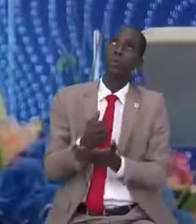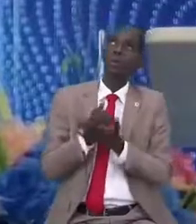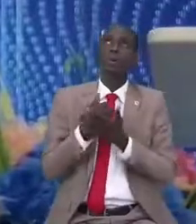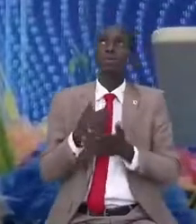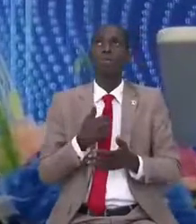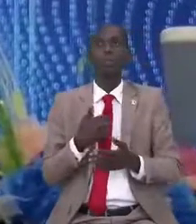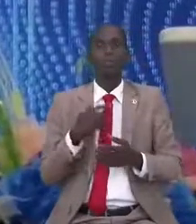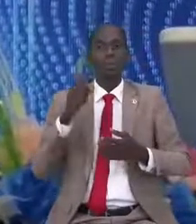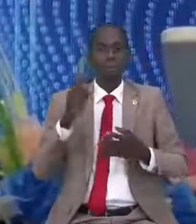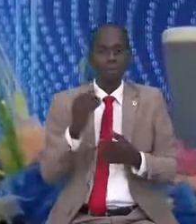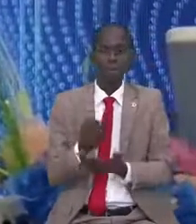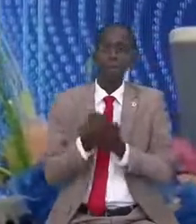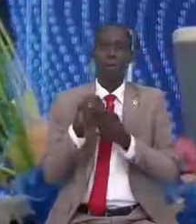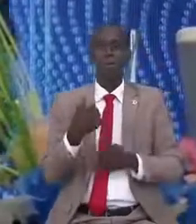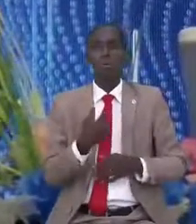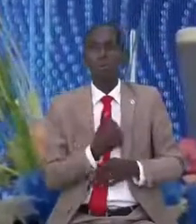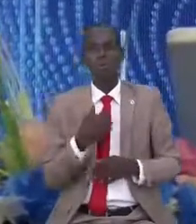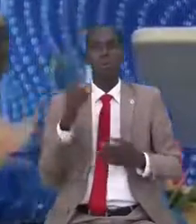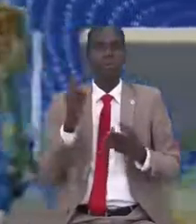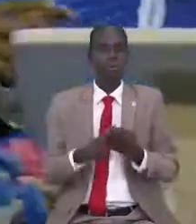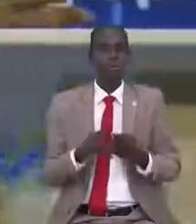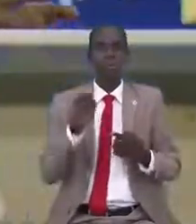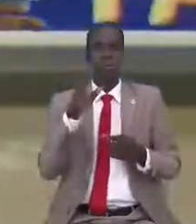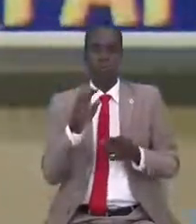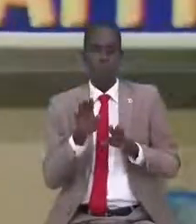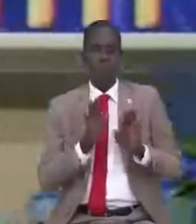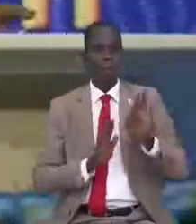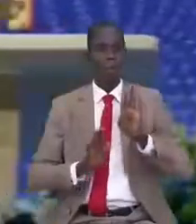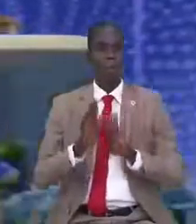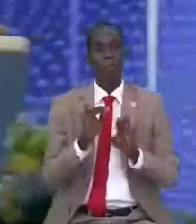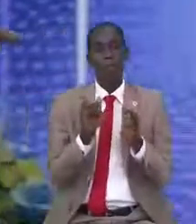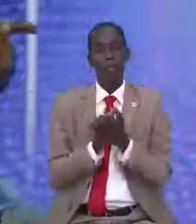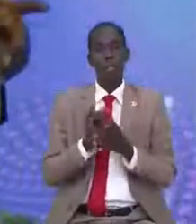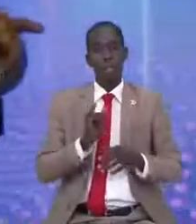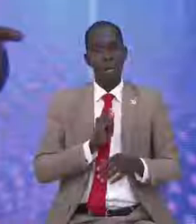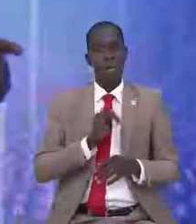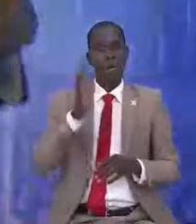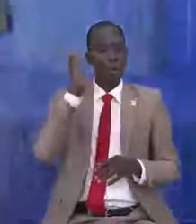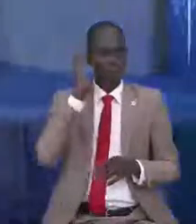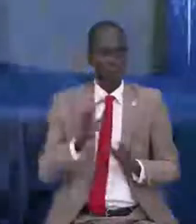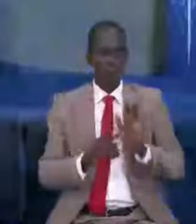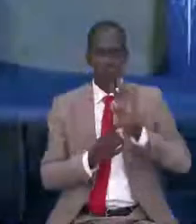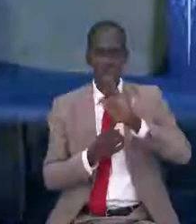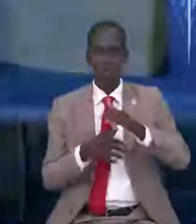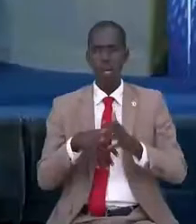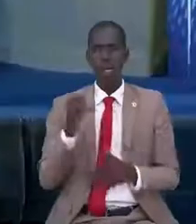aide-moi à s'y mener la vie, aide-moi à me comporter